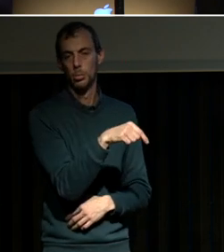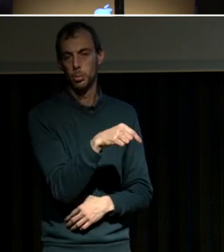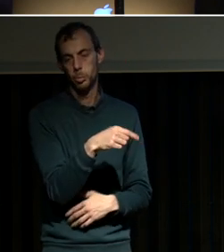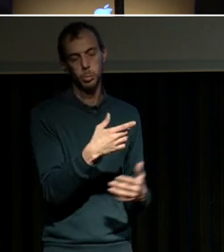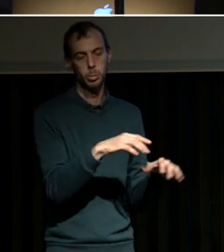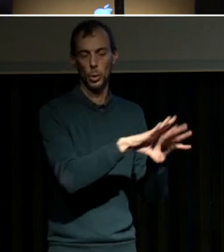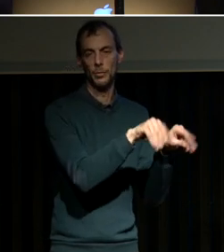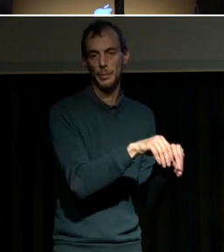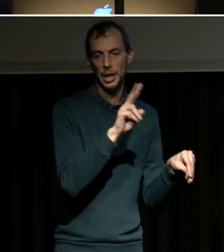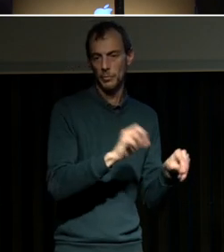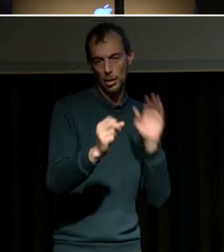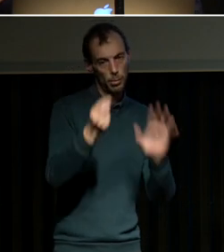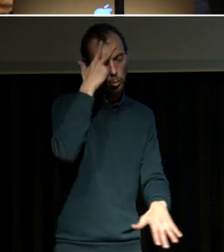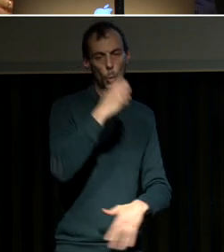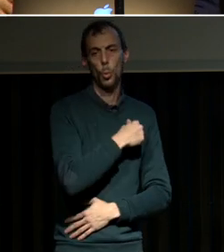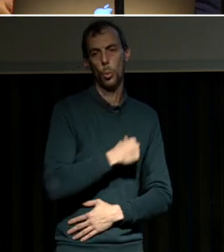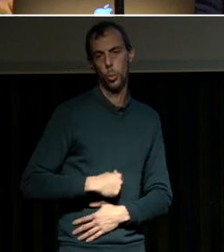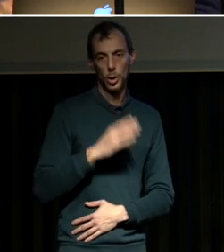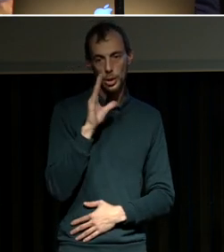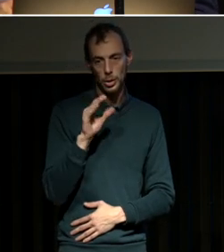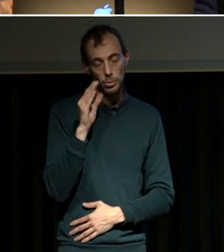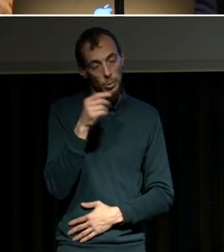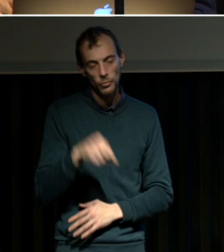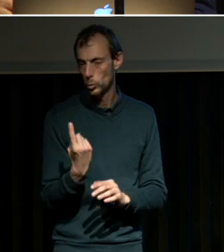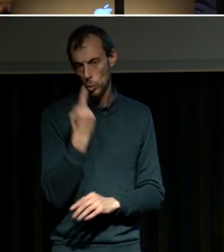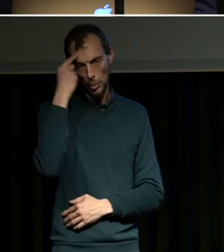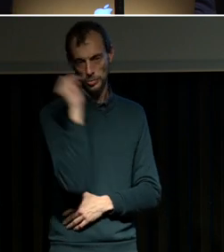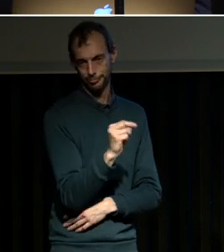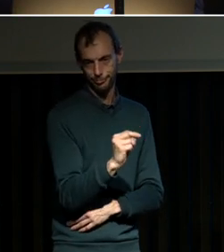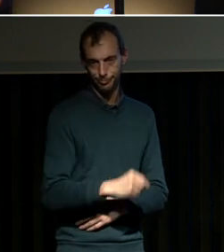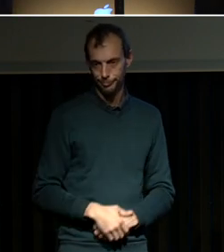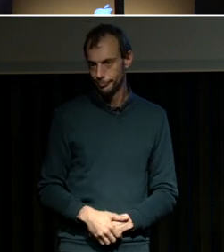Et c'est important de penser toujours aux familles de donneurs. Alors,